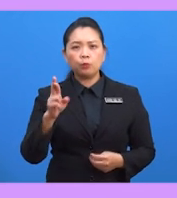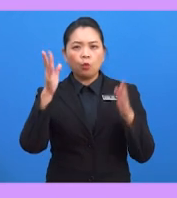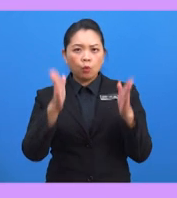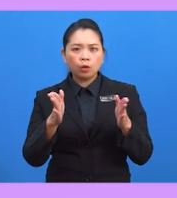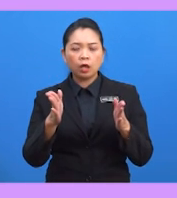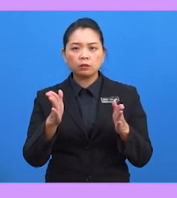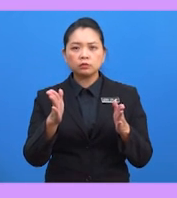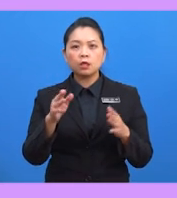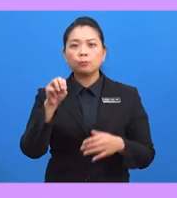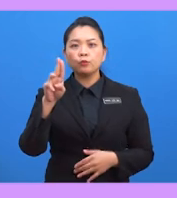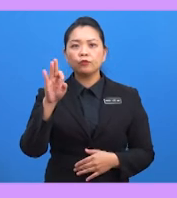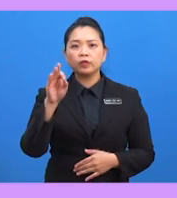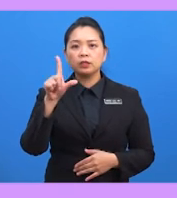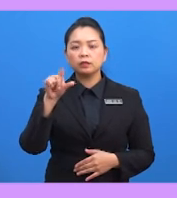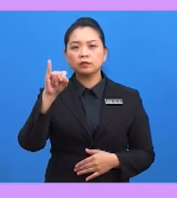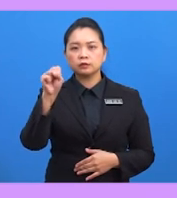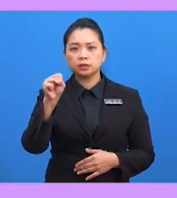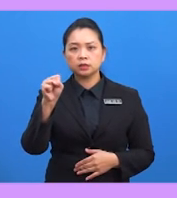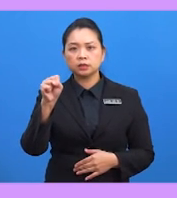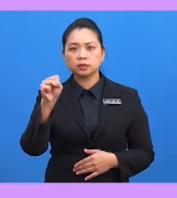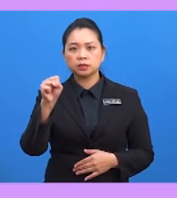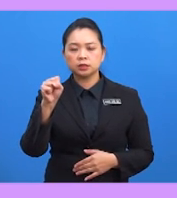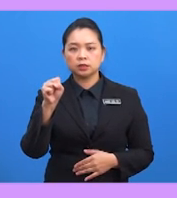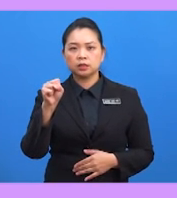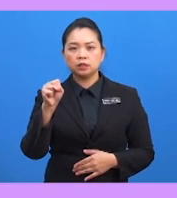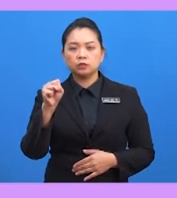setiap tahun. Purata 68 individu